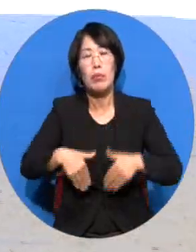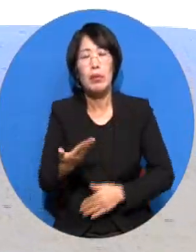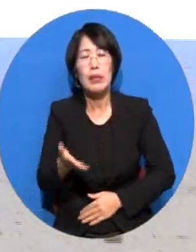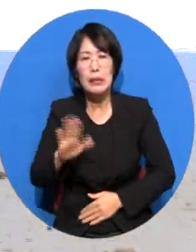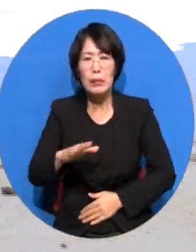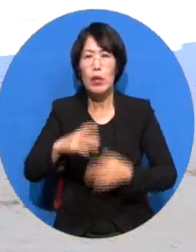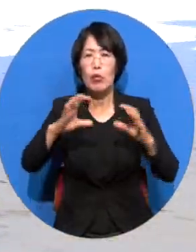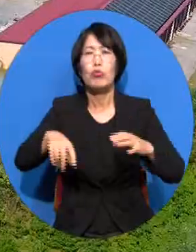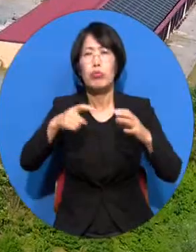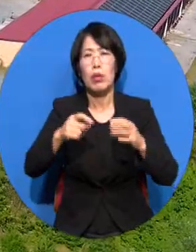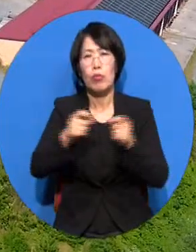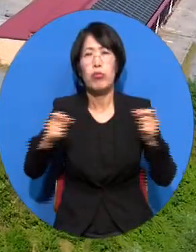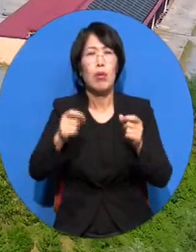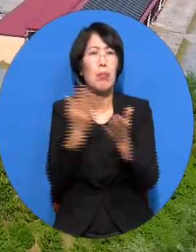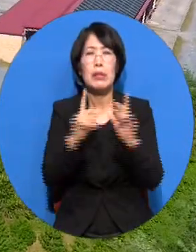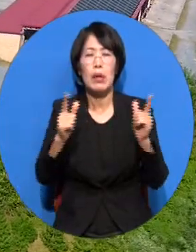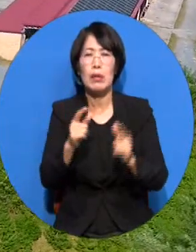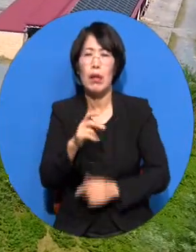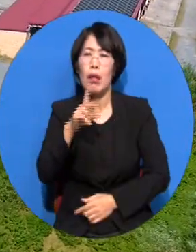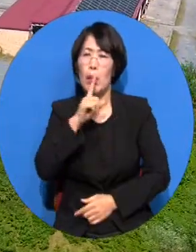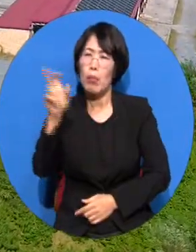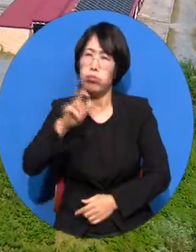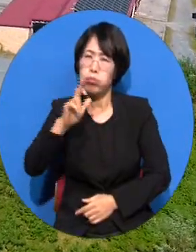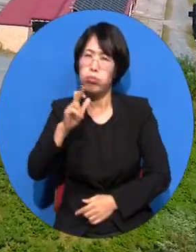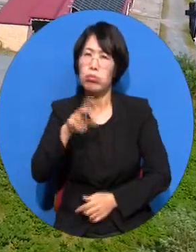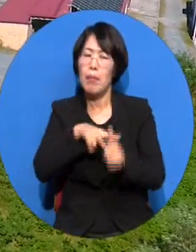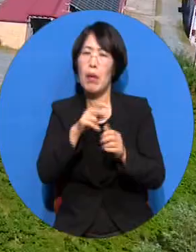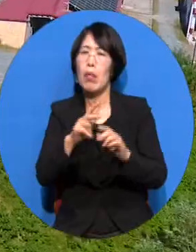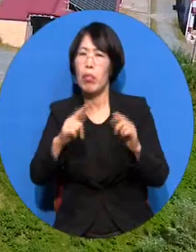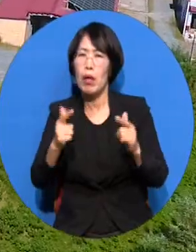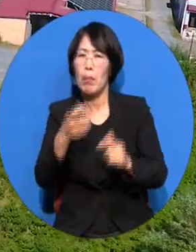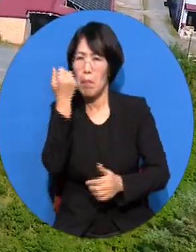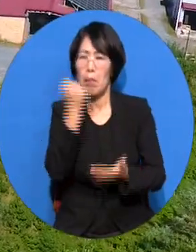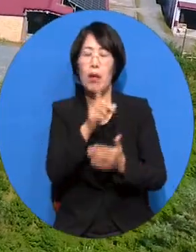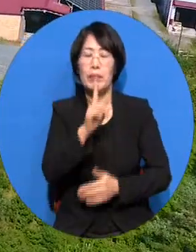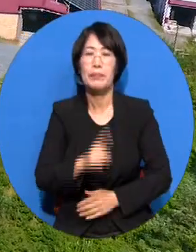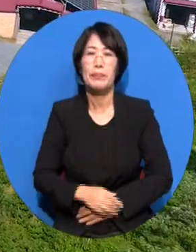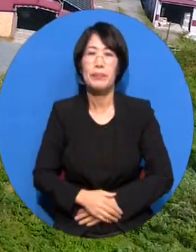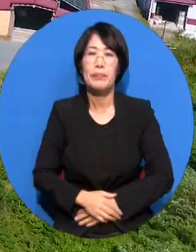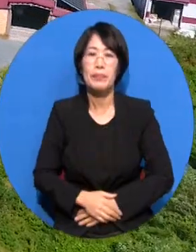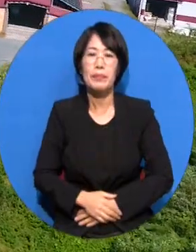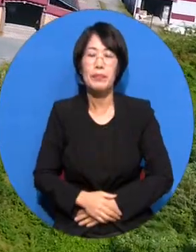규격에는 여전히 미치지 못해 말뿐인 말산업이 될 것이라는 우려를 키우고 있습니다. MBC 뉴스 김진선입니다.